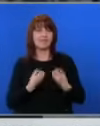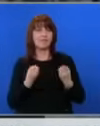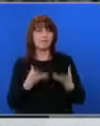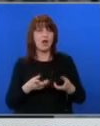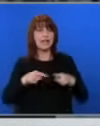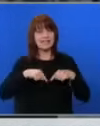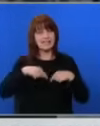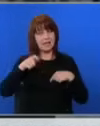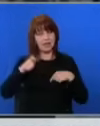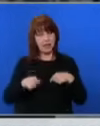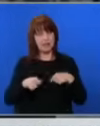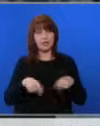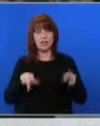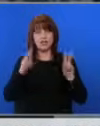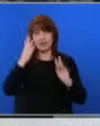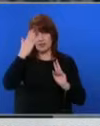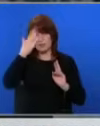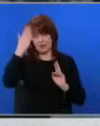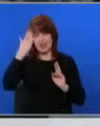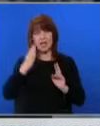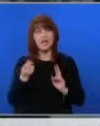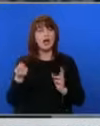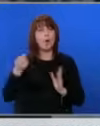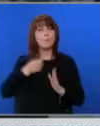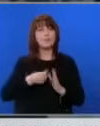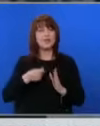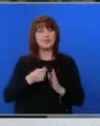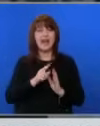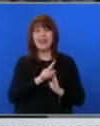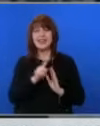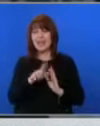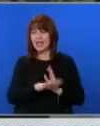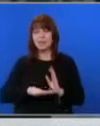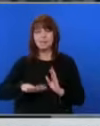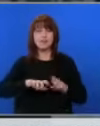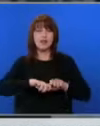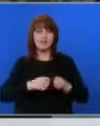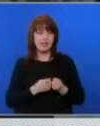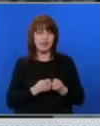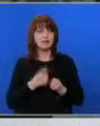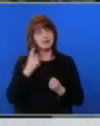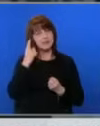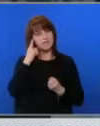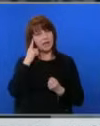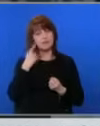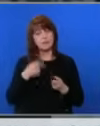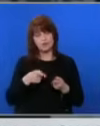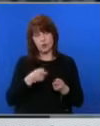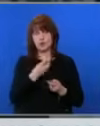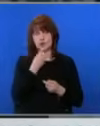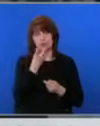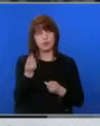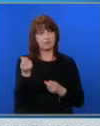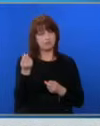решава по справедливост на обезщетенията за неимуществени вреди, считам, че обезщетението в настоящия случай